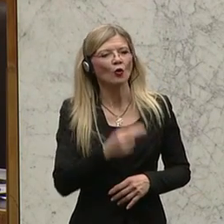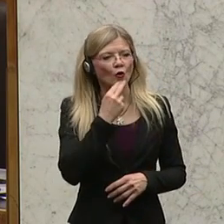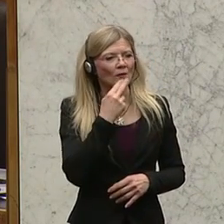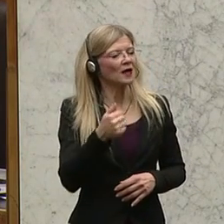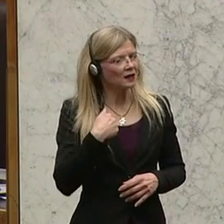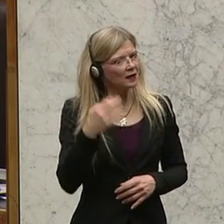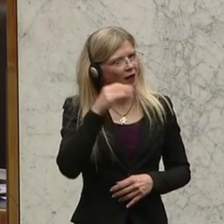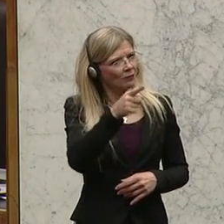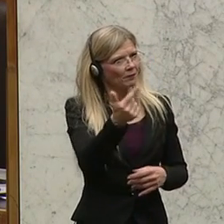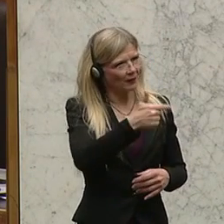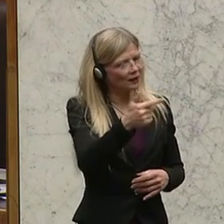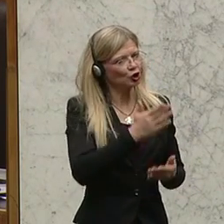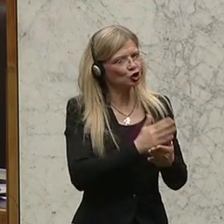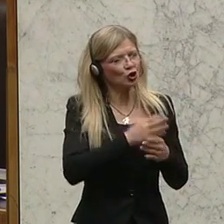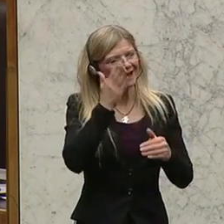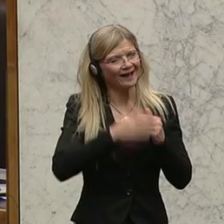wurde.